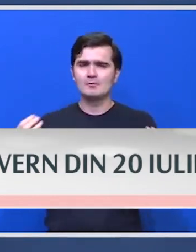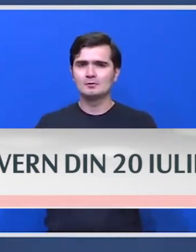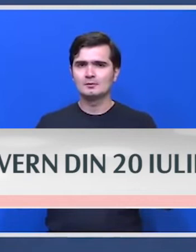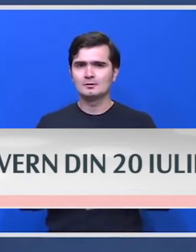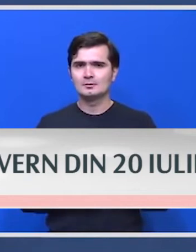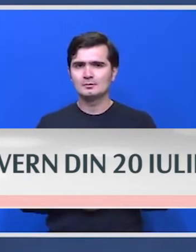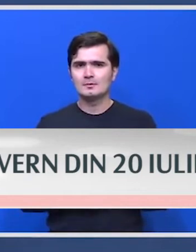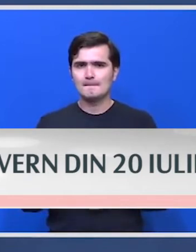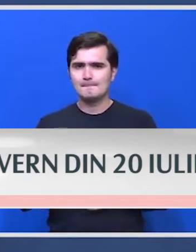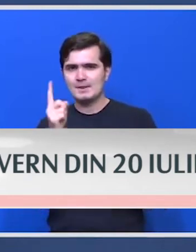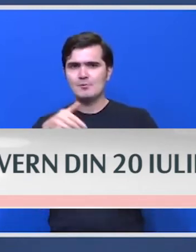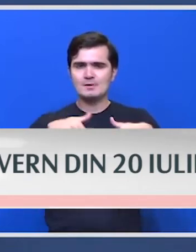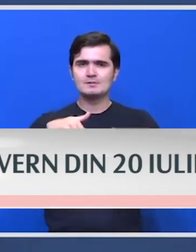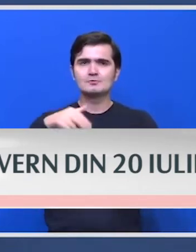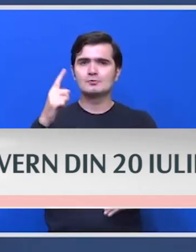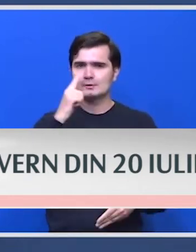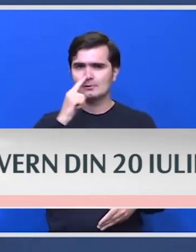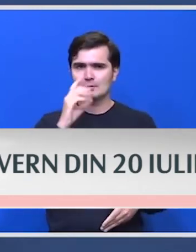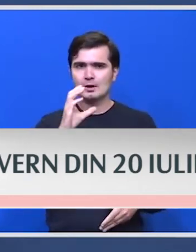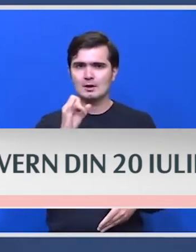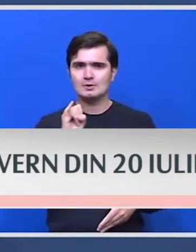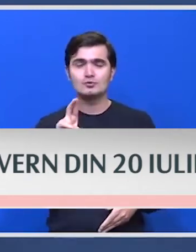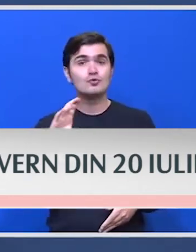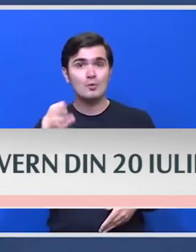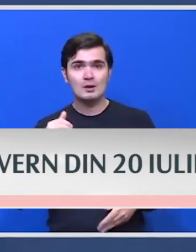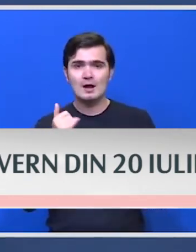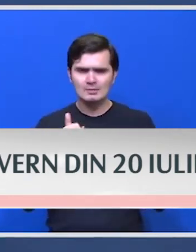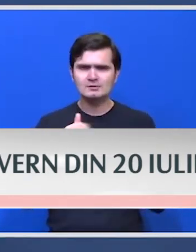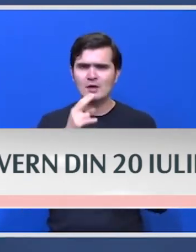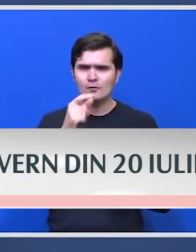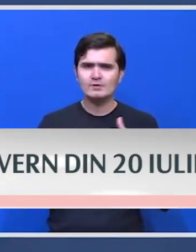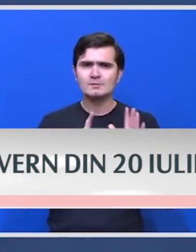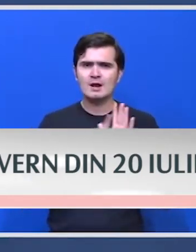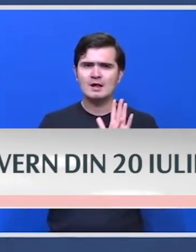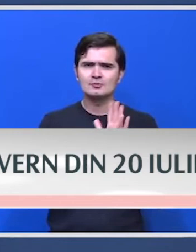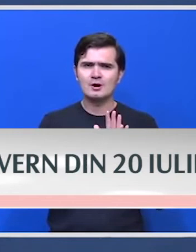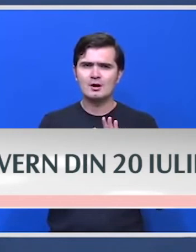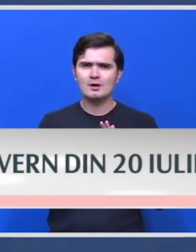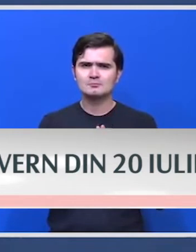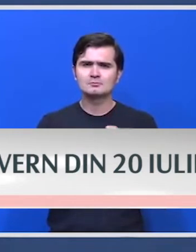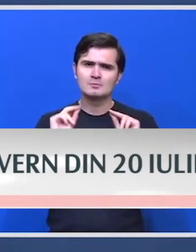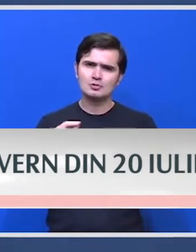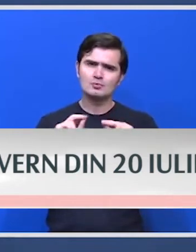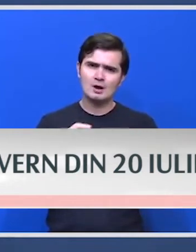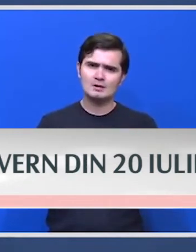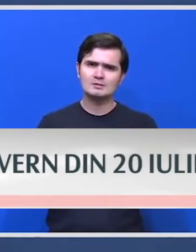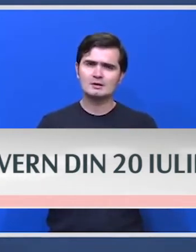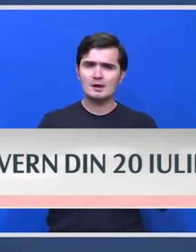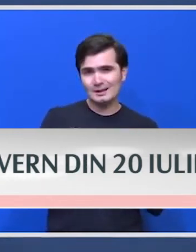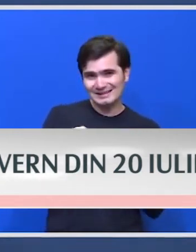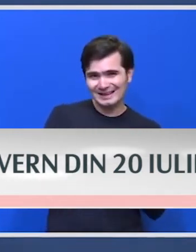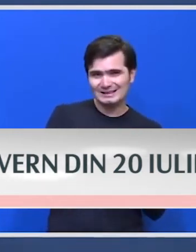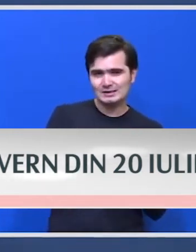De asemenea, premierul Nicolae Ciucă a spus astăzi, a făcut referire la legile educației, care se înscriu în